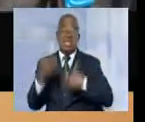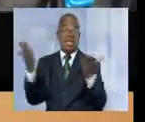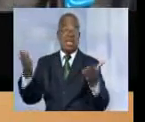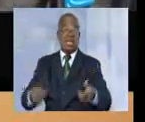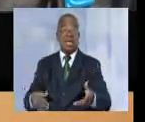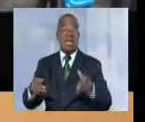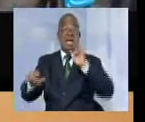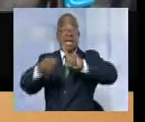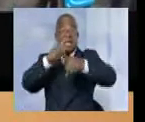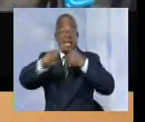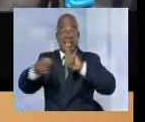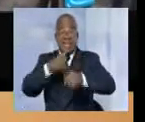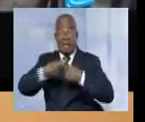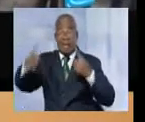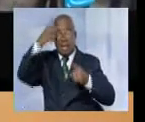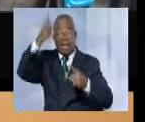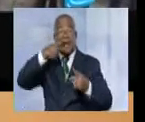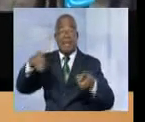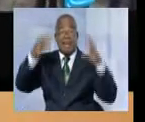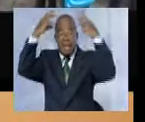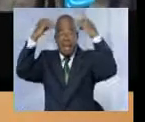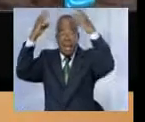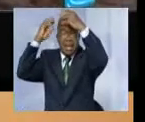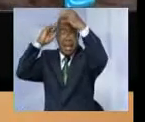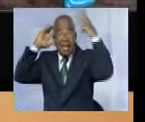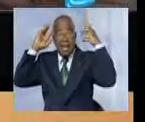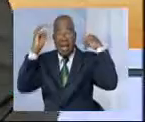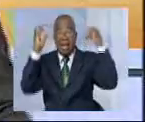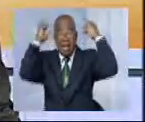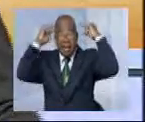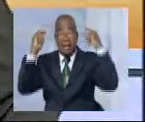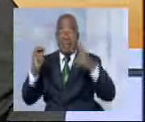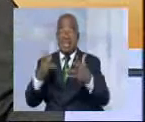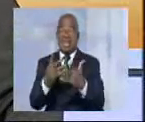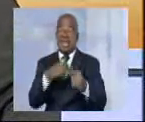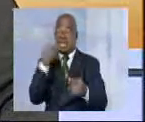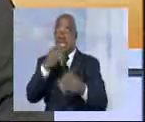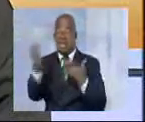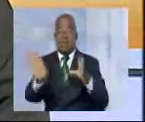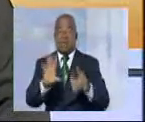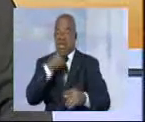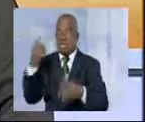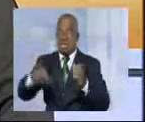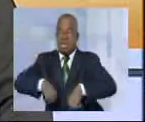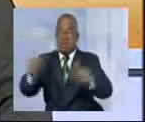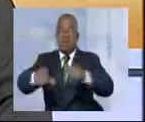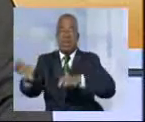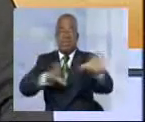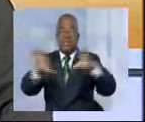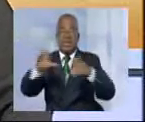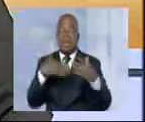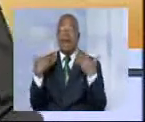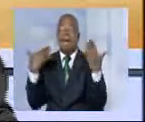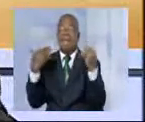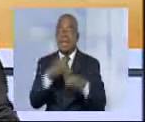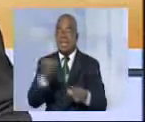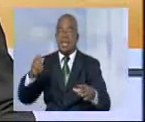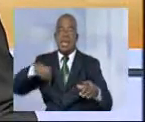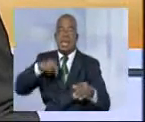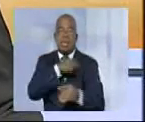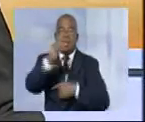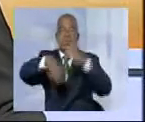la Libye que toute la lumière soit faite sur cet attentat qui a été condamné à travers le monde. Direction maintenant la Syrie.